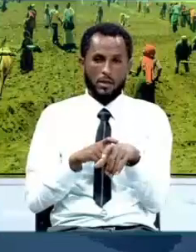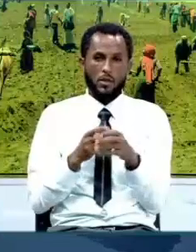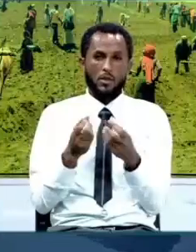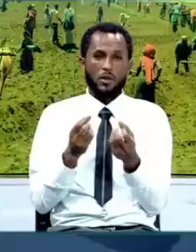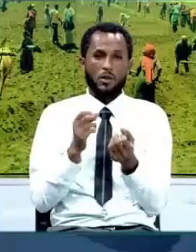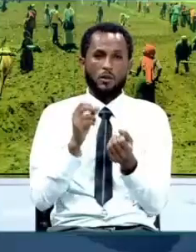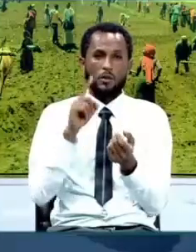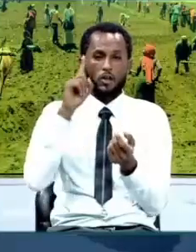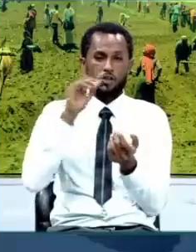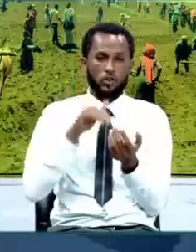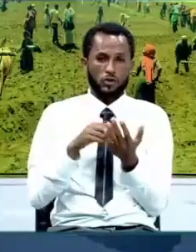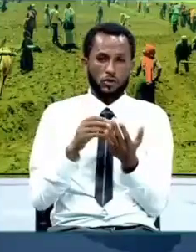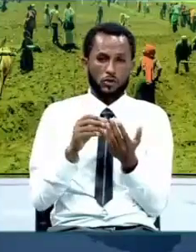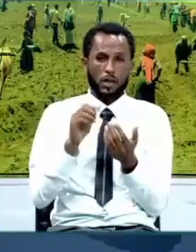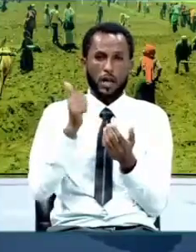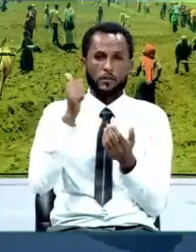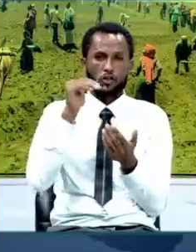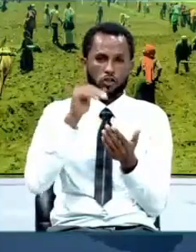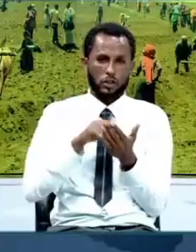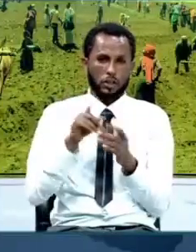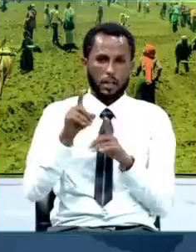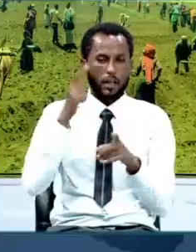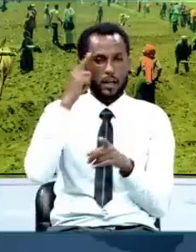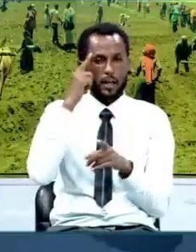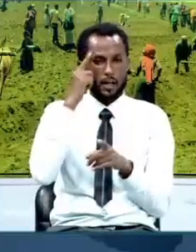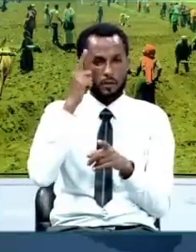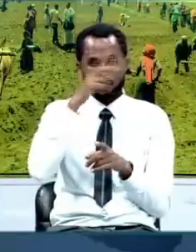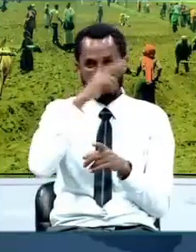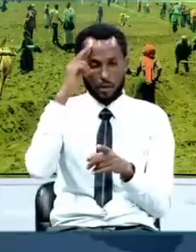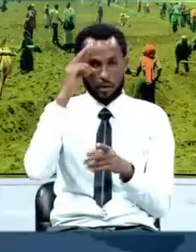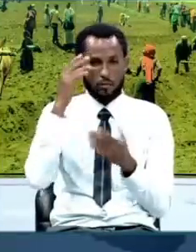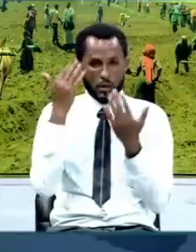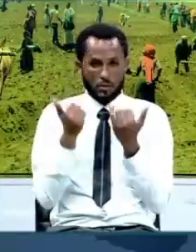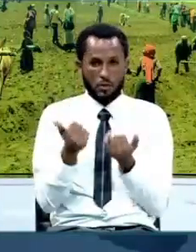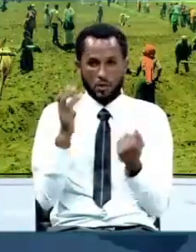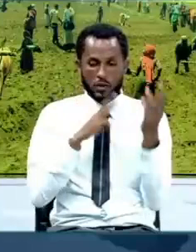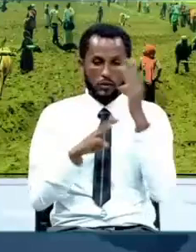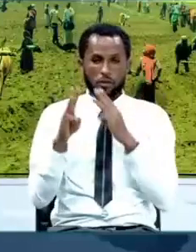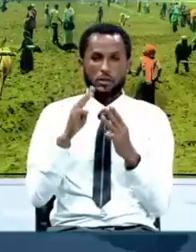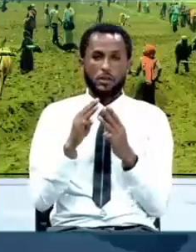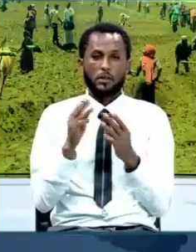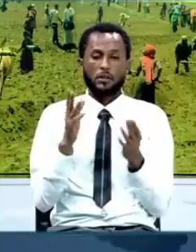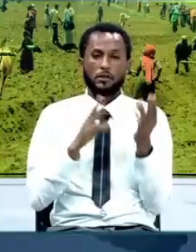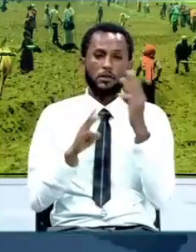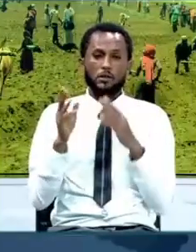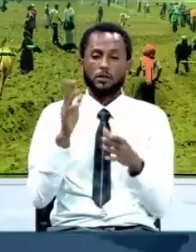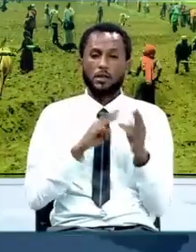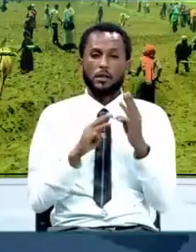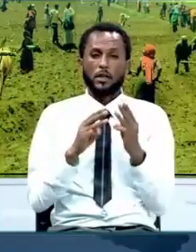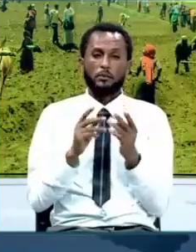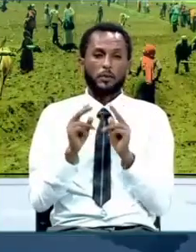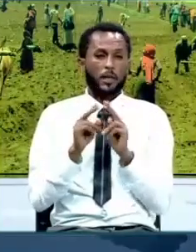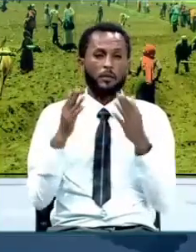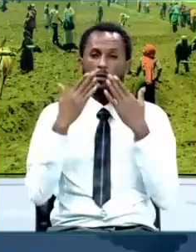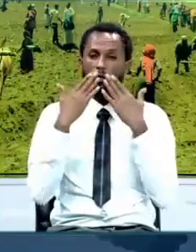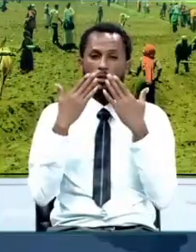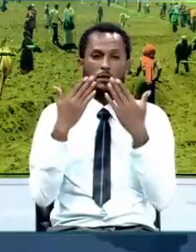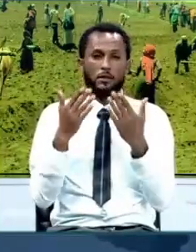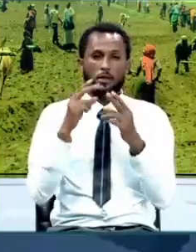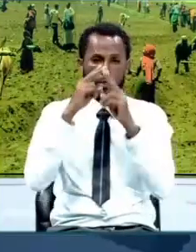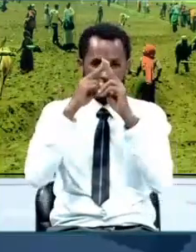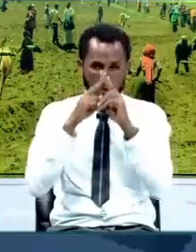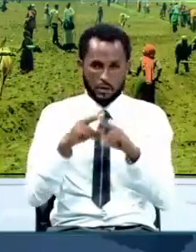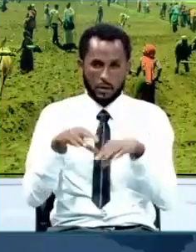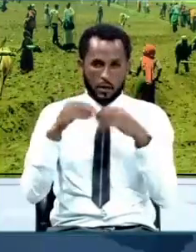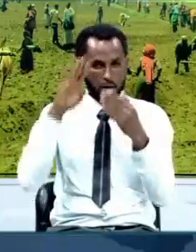ሽሕ ቅርሽስ በቃ 10,000 ገርና ኢና ንሓስፋ። ምክንያቱም ብቲ ዘሎ ችግር ብቲ ዘሎ ፀገም ብሓይሊ ኢና ነመስግን፣ ብሓይሊ ኢና። ክብረት